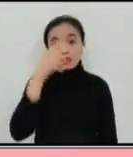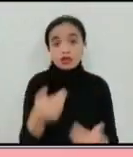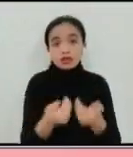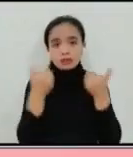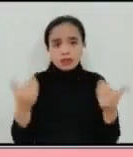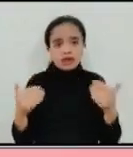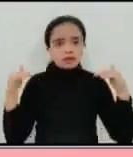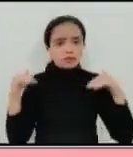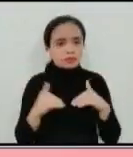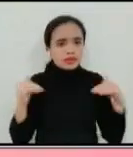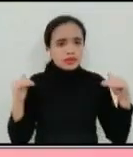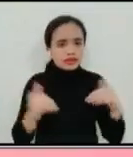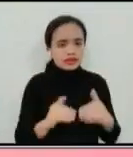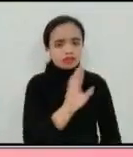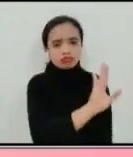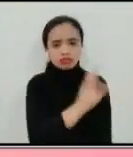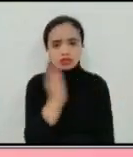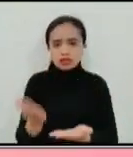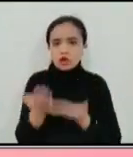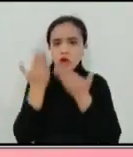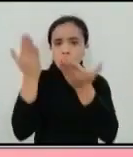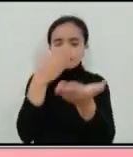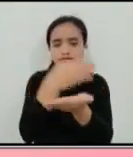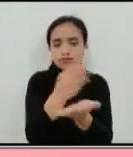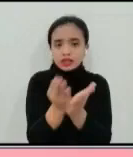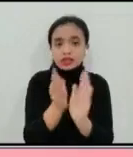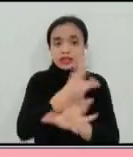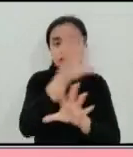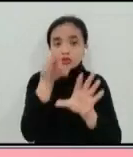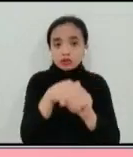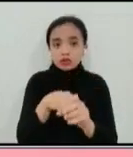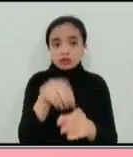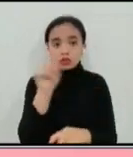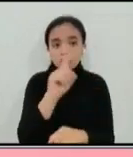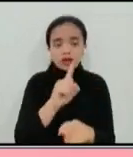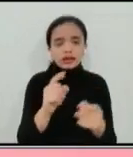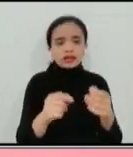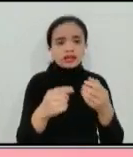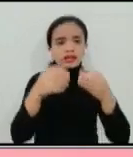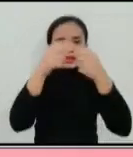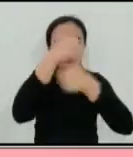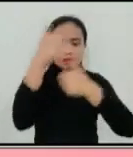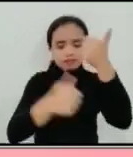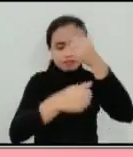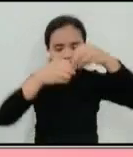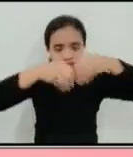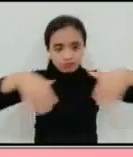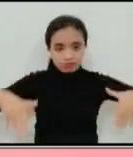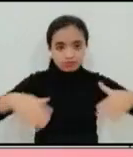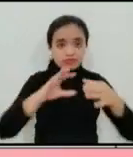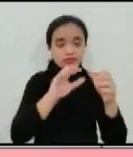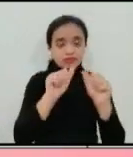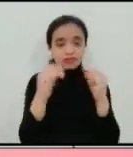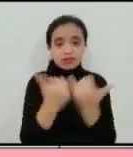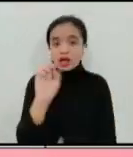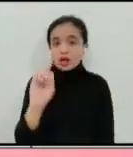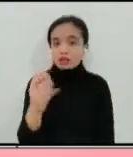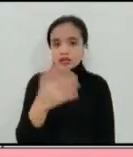kanilang panukalang pondo kasama ang kanilang attached agencies na nagkakahalaga ng halos 10 bilyong